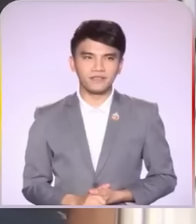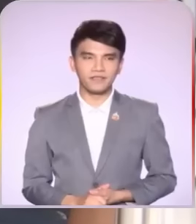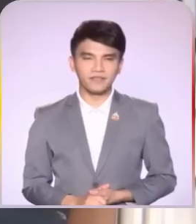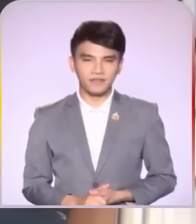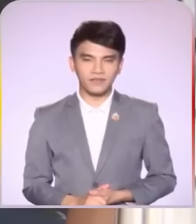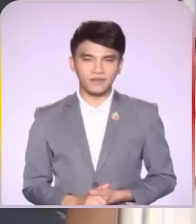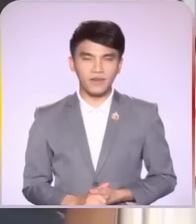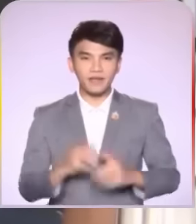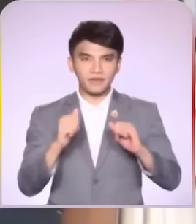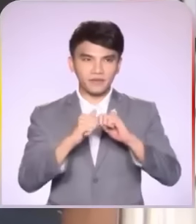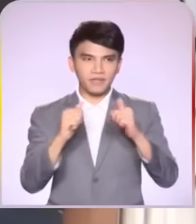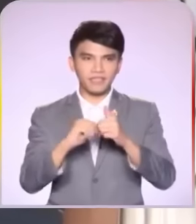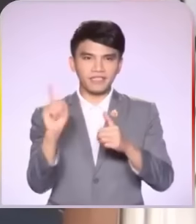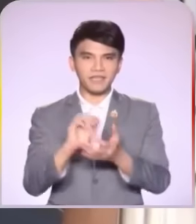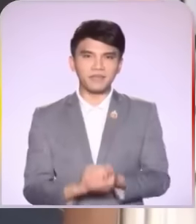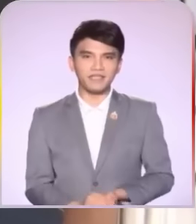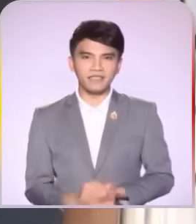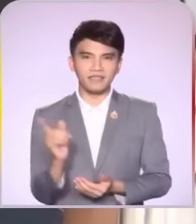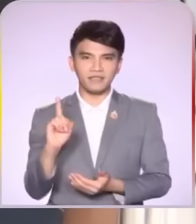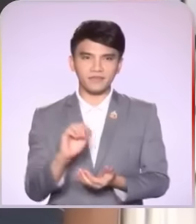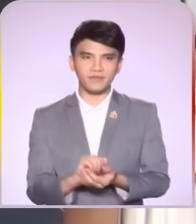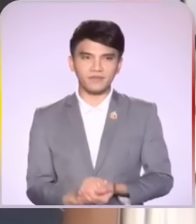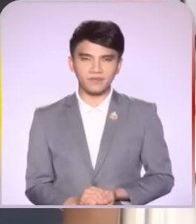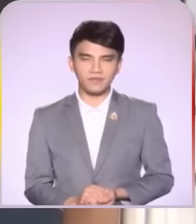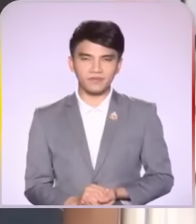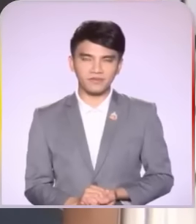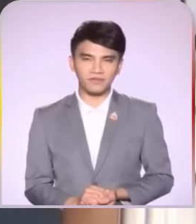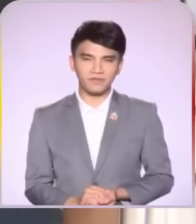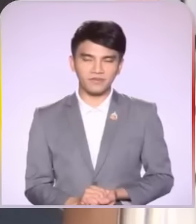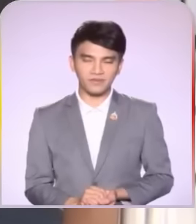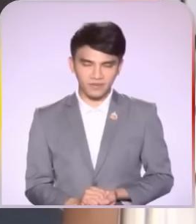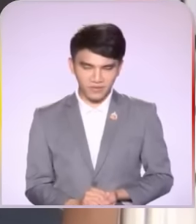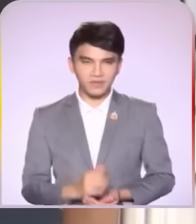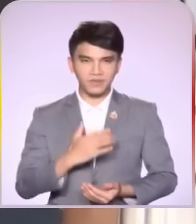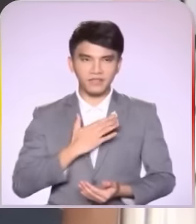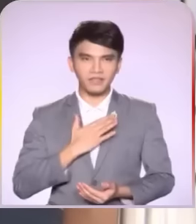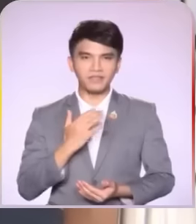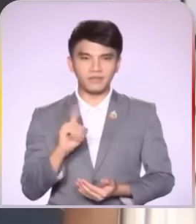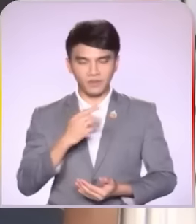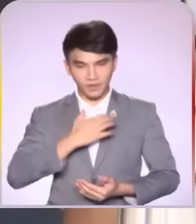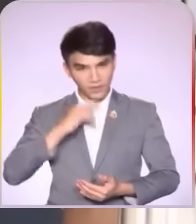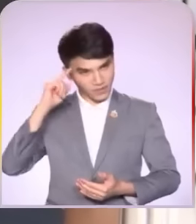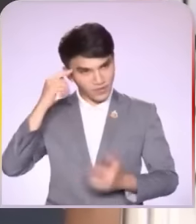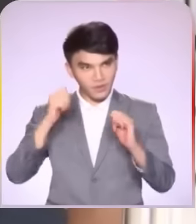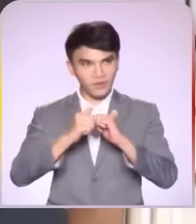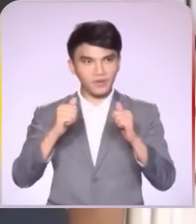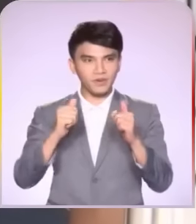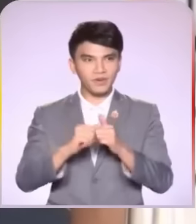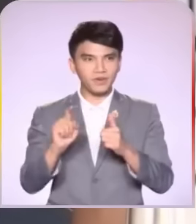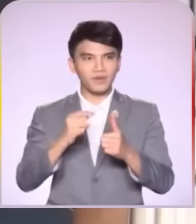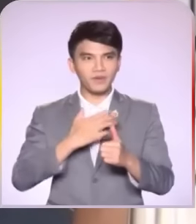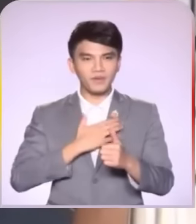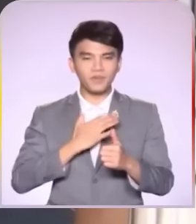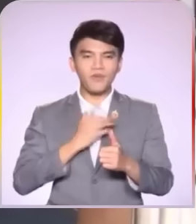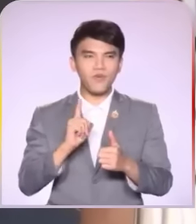แล้วเขามีปัญหาอะไรกันลุง เขาไม่รู้เลยเรื่องนี้เราไม่ได้รู้เท่าไหร่มันไม่ถูกกันเขาก็เขาแม่ง